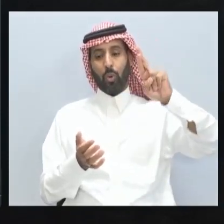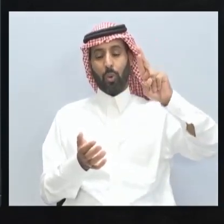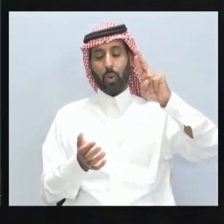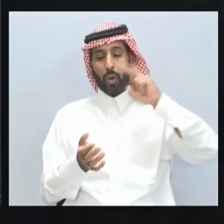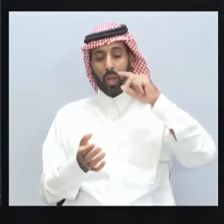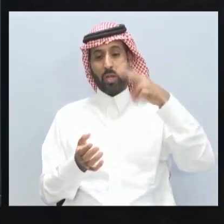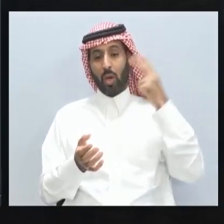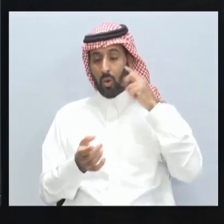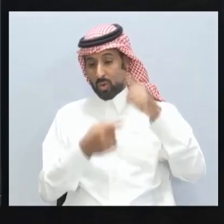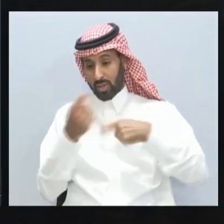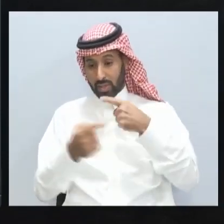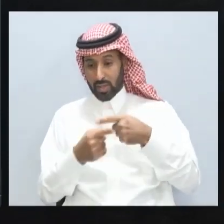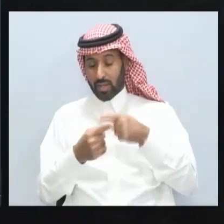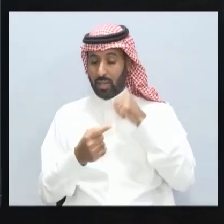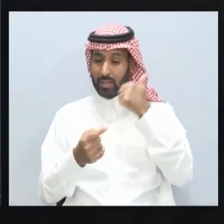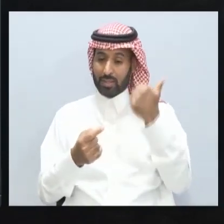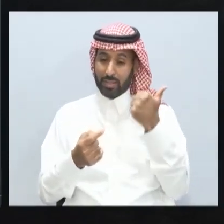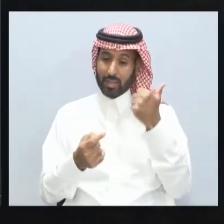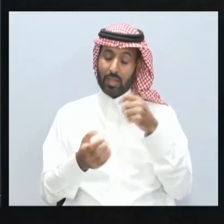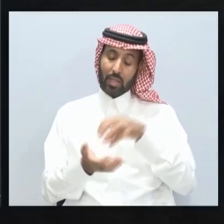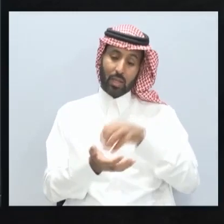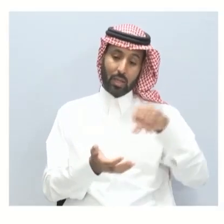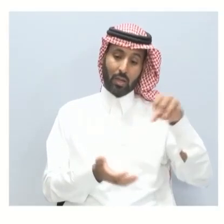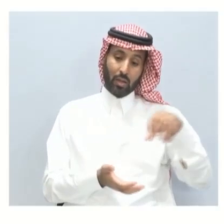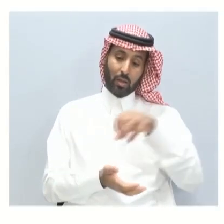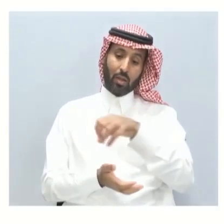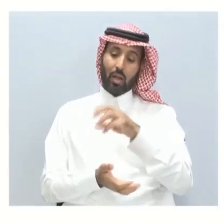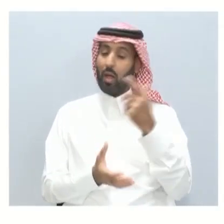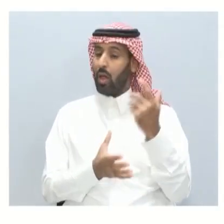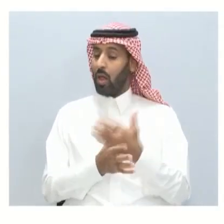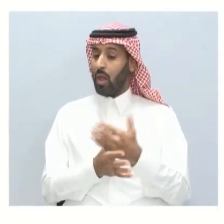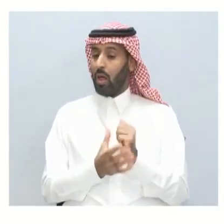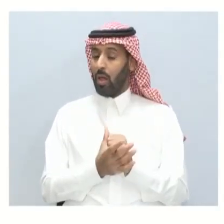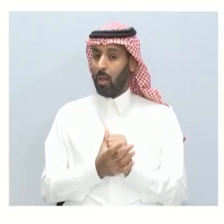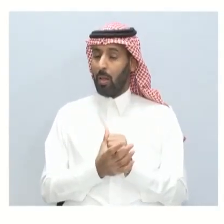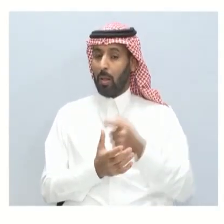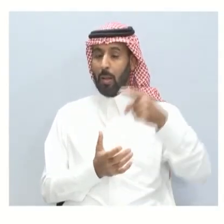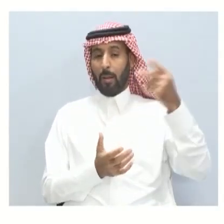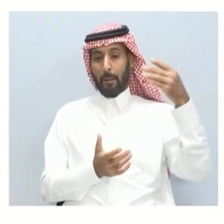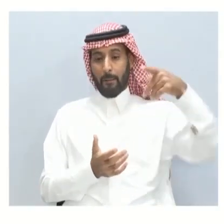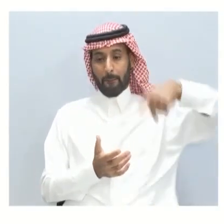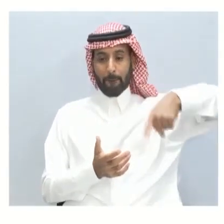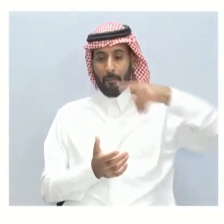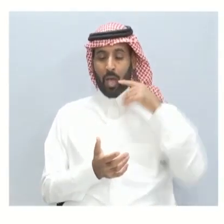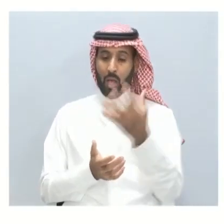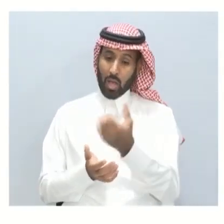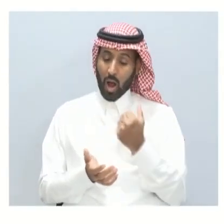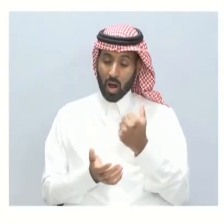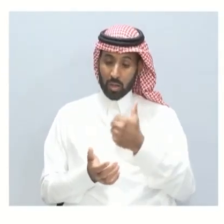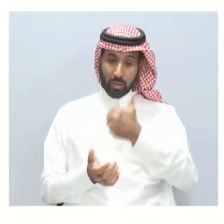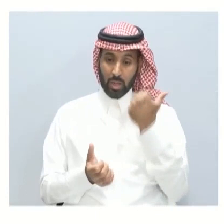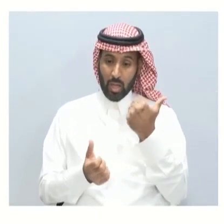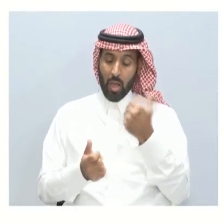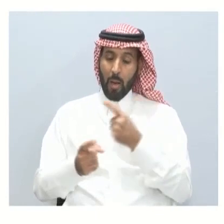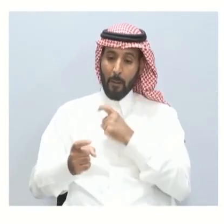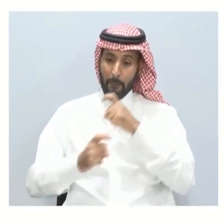في الدوره الثانيه تمتد الى مدى ست مجموعات طبعا لان البي يستوعب الى سته الكترونات اذا بي 1